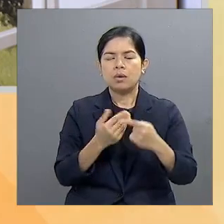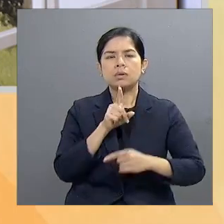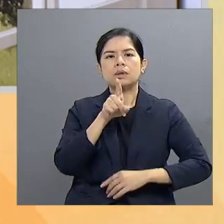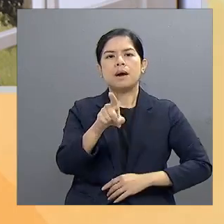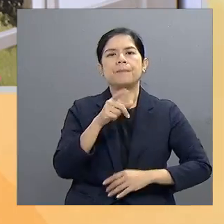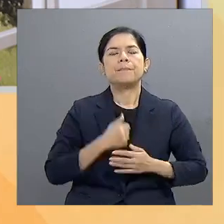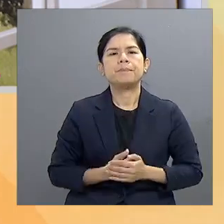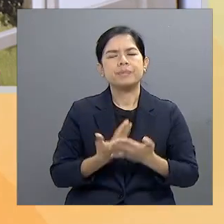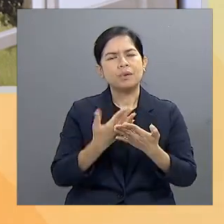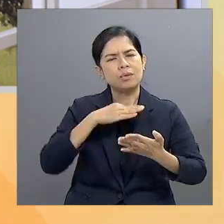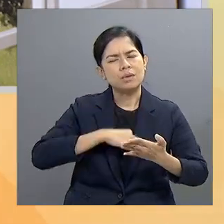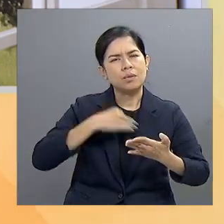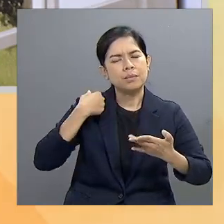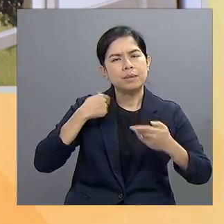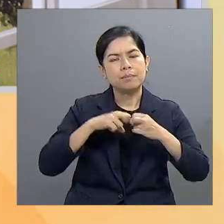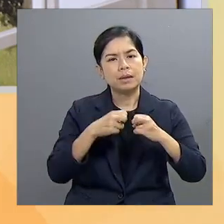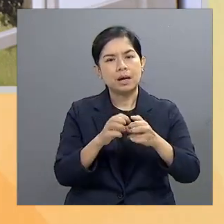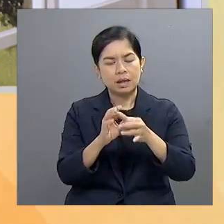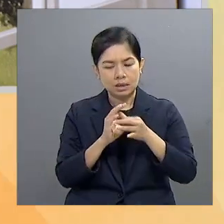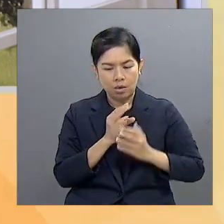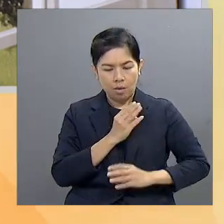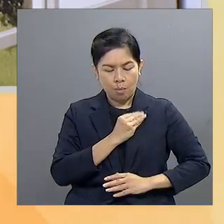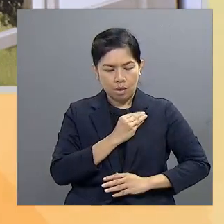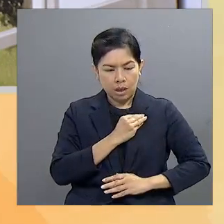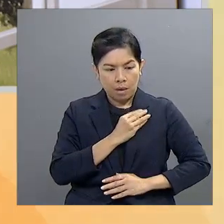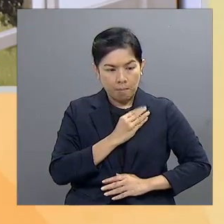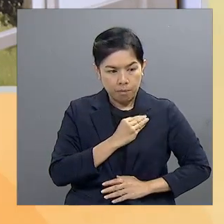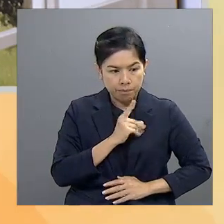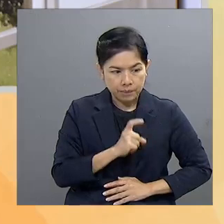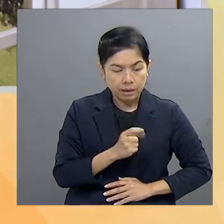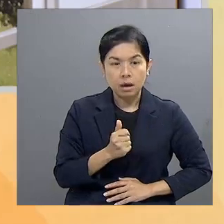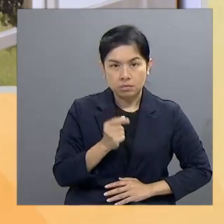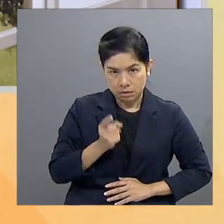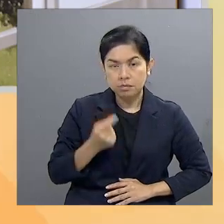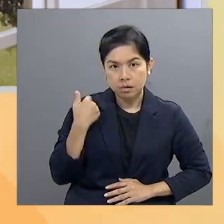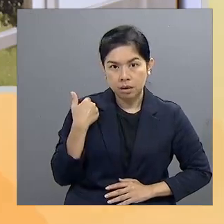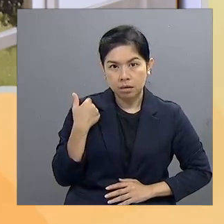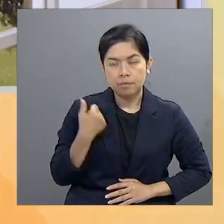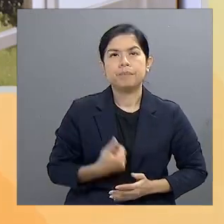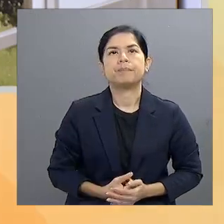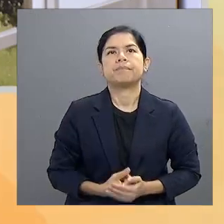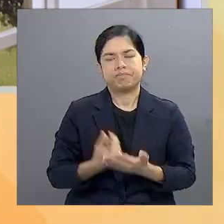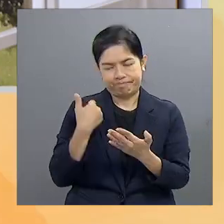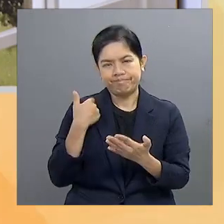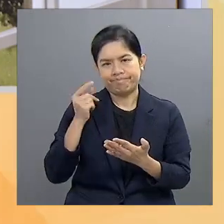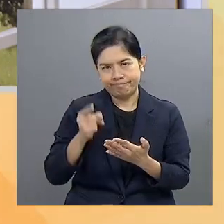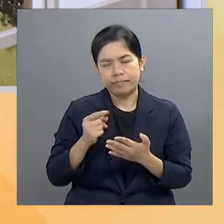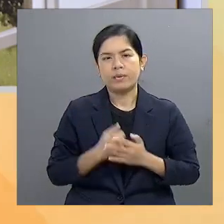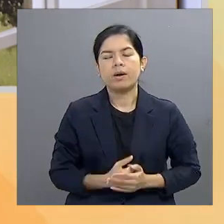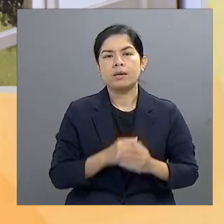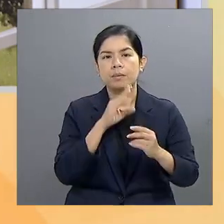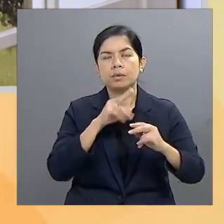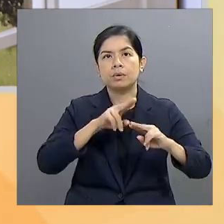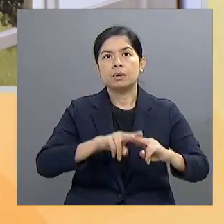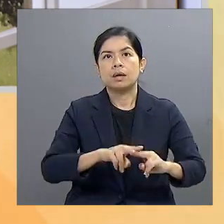งต่อการเกิดโรคหัวใจถึงขั้นเสียชีวิตได้จริงหรือเปล่าครับอาจารย์ครับ ครับก็จริงครับผมก็คือการที่เรานั่งนานๆเนี่ยมันจะมีความสัมพัน